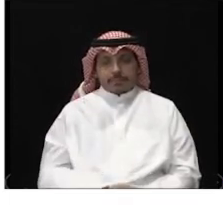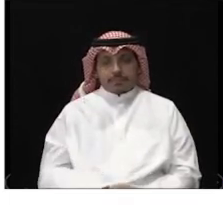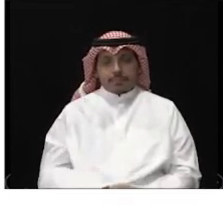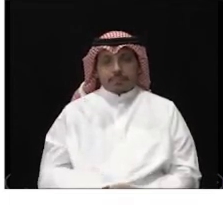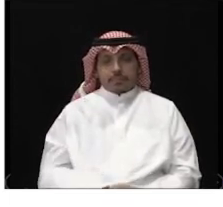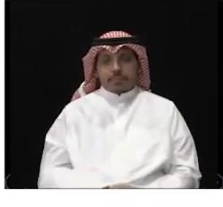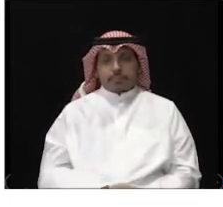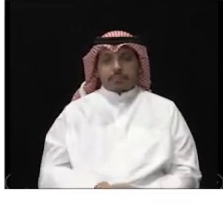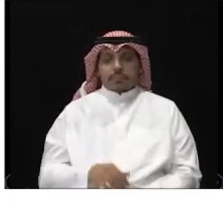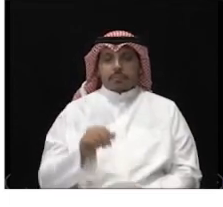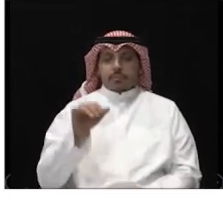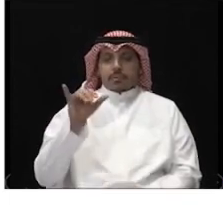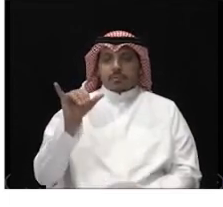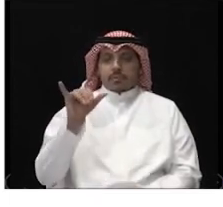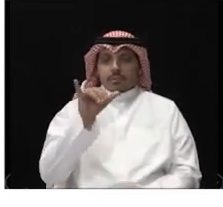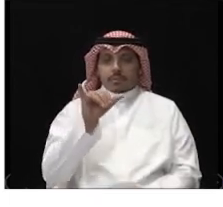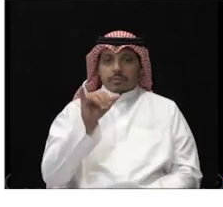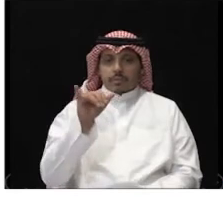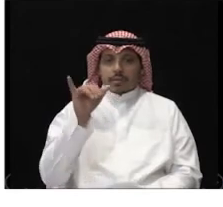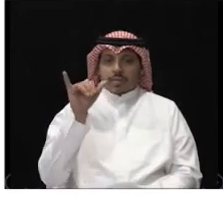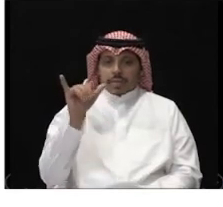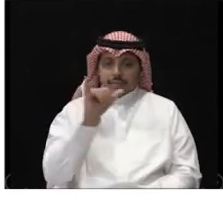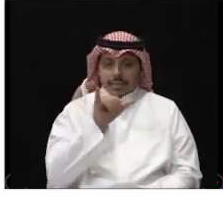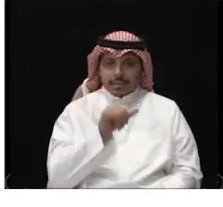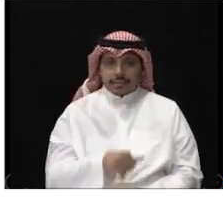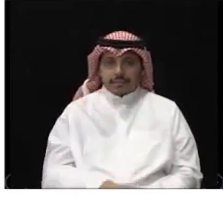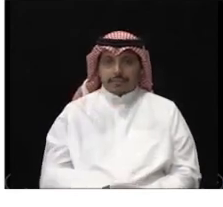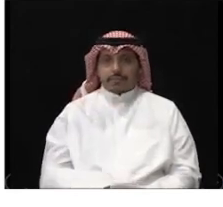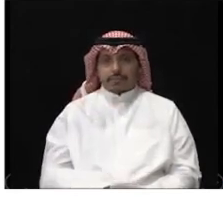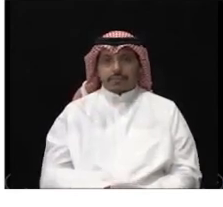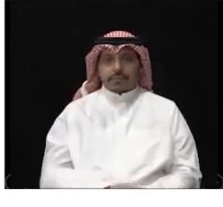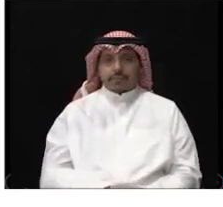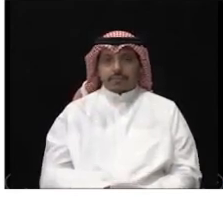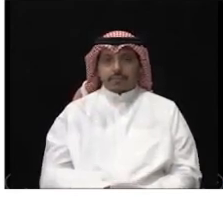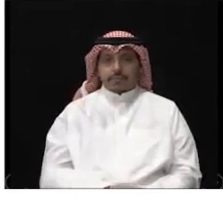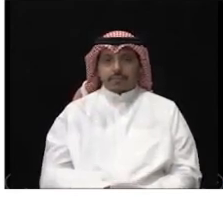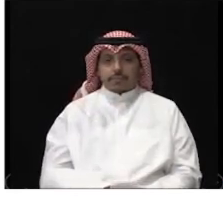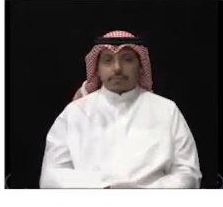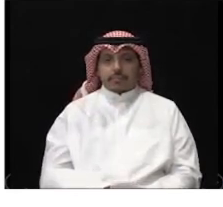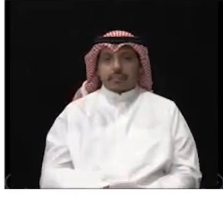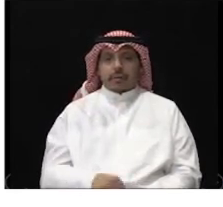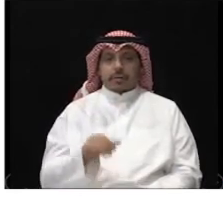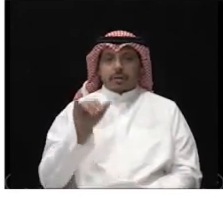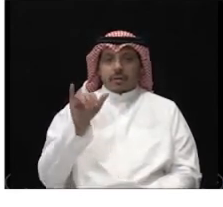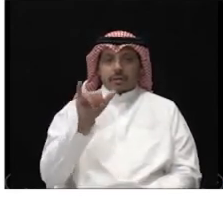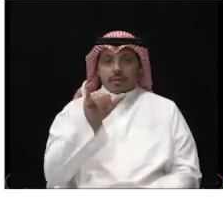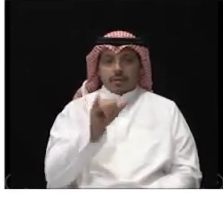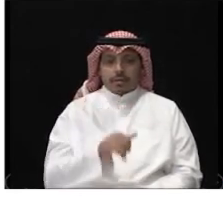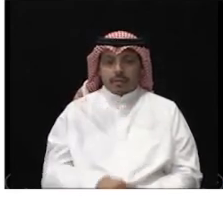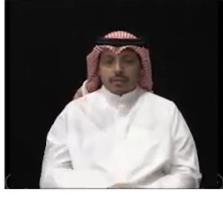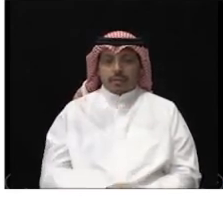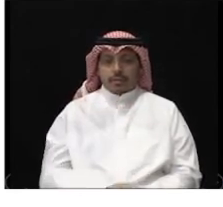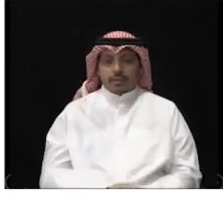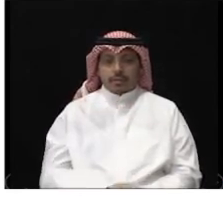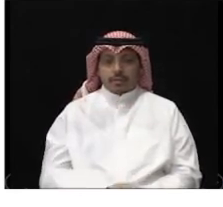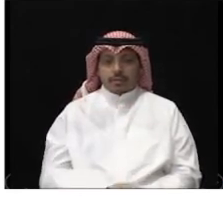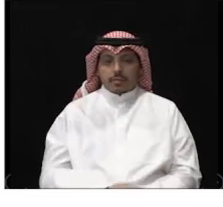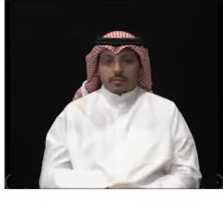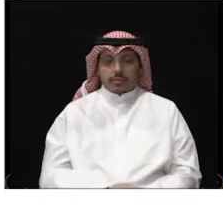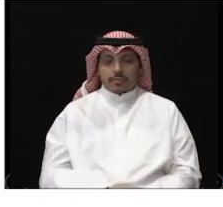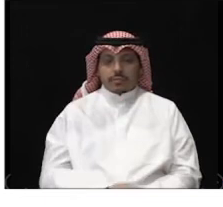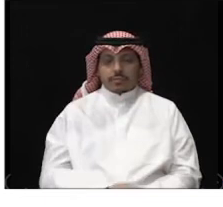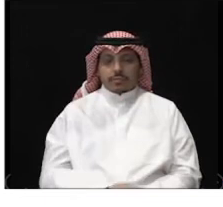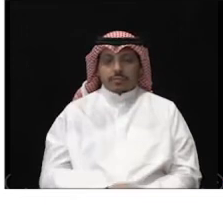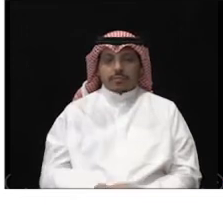ياء فهو مد. يي، هنا يي، هنا يي. لاحظ الآن في الكلمة شكلها،